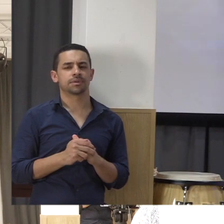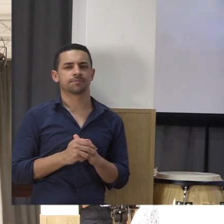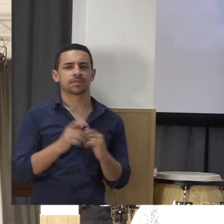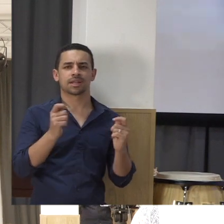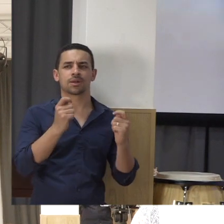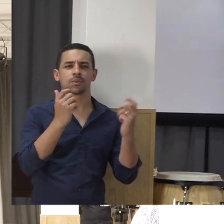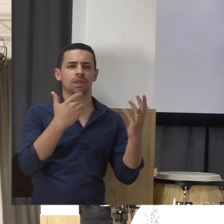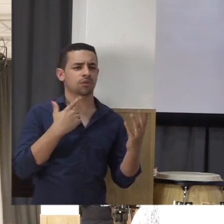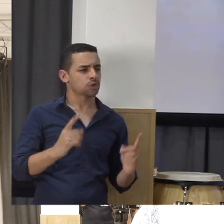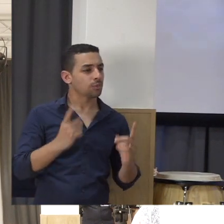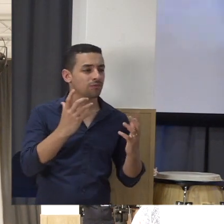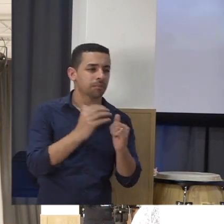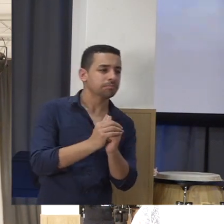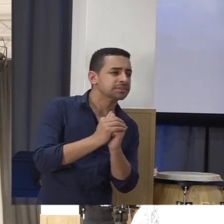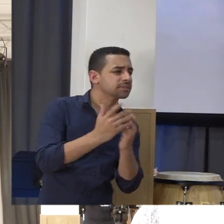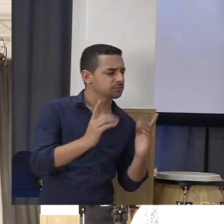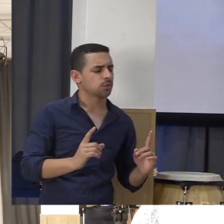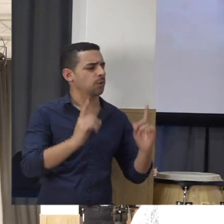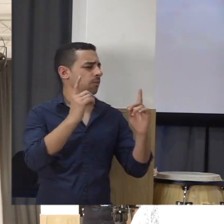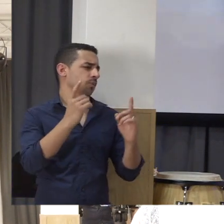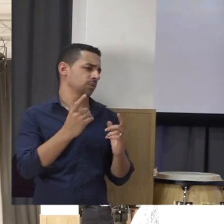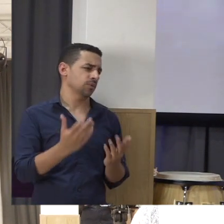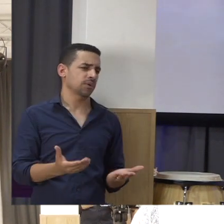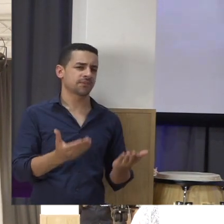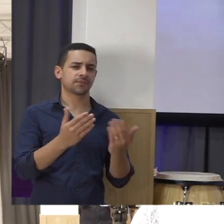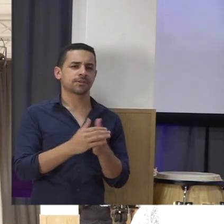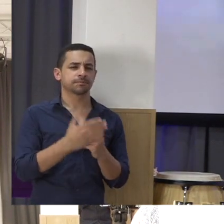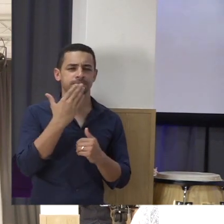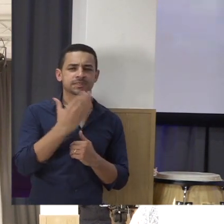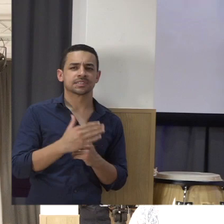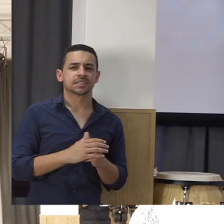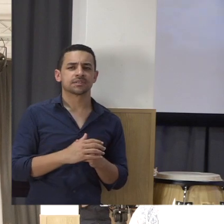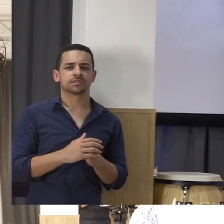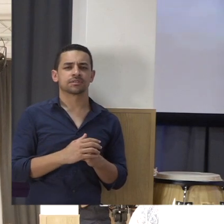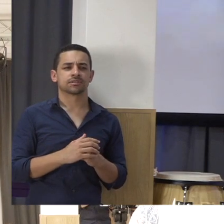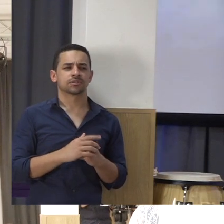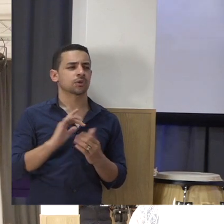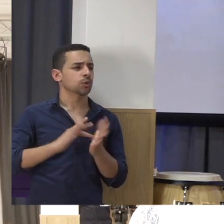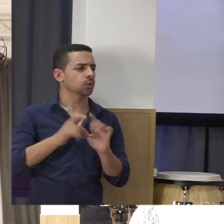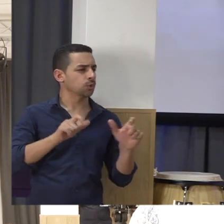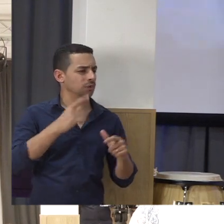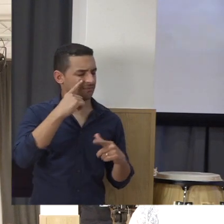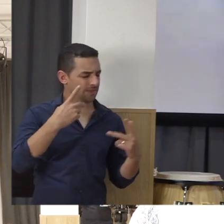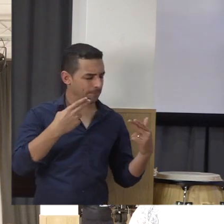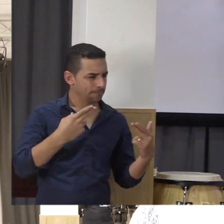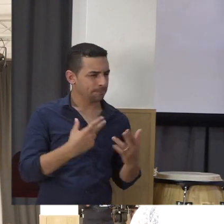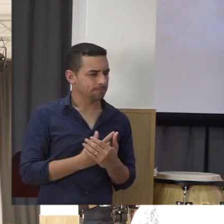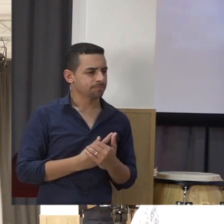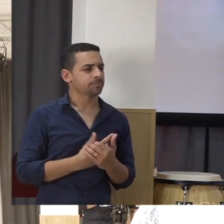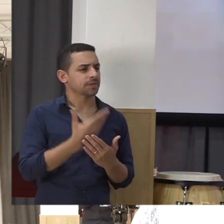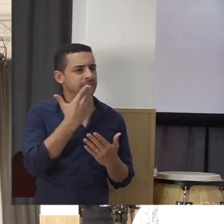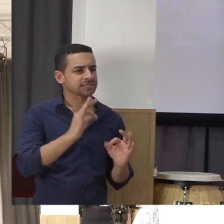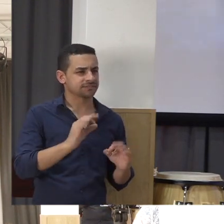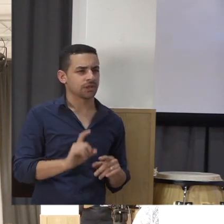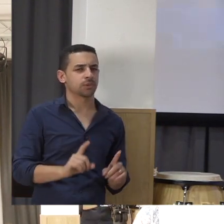Alléluia. Lève-toi, je vais prier pour toi. Merci, frère. Merci. Tout le monde a les yeux fermés. Merci, mon